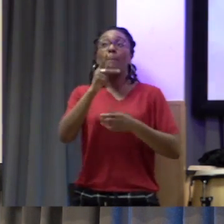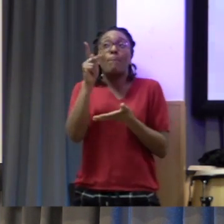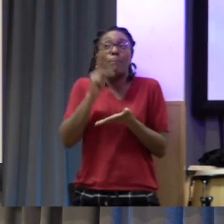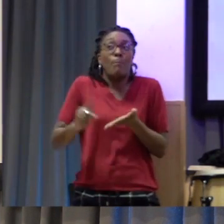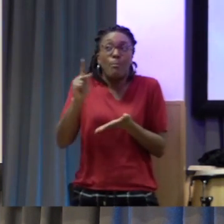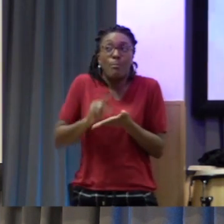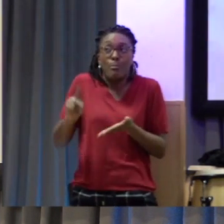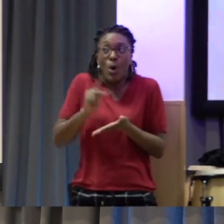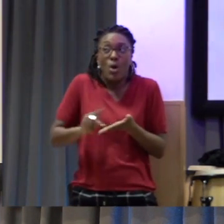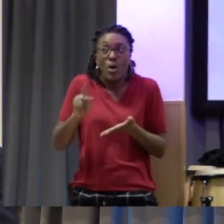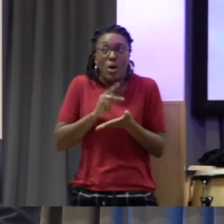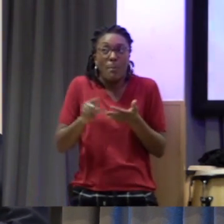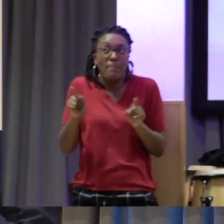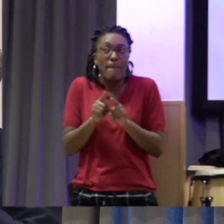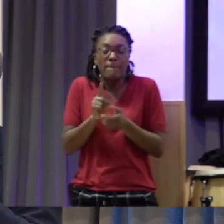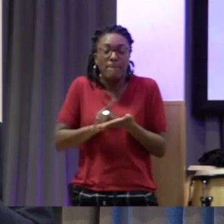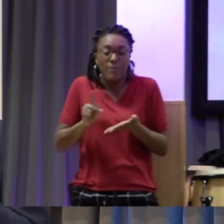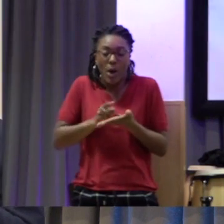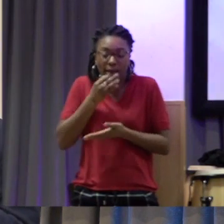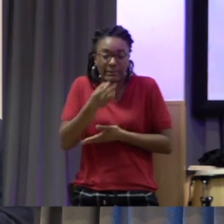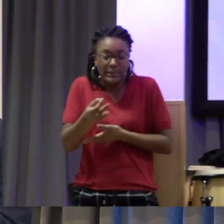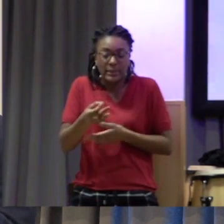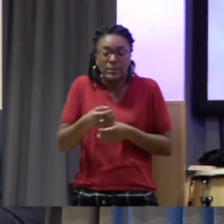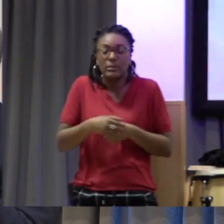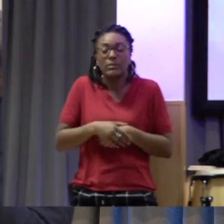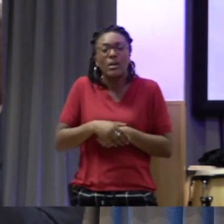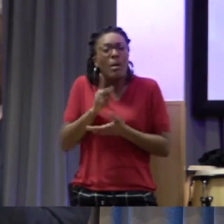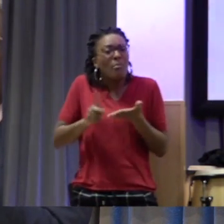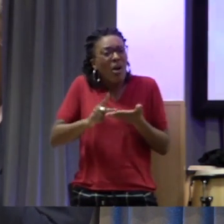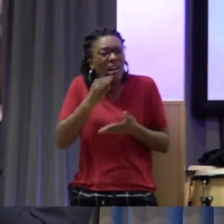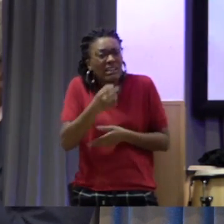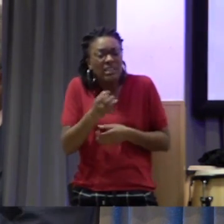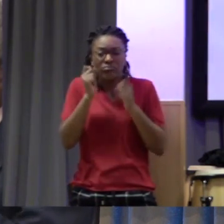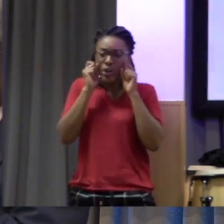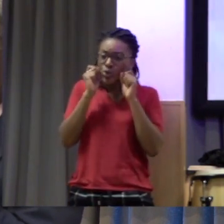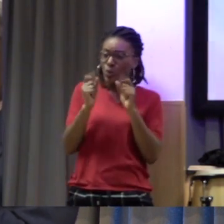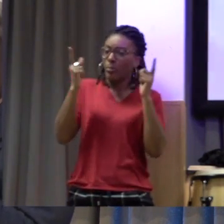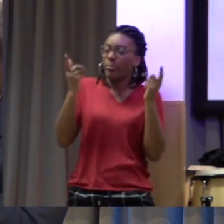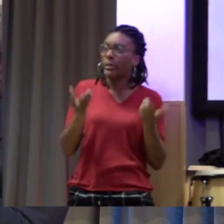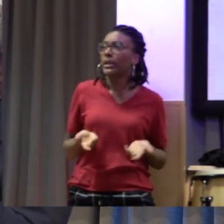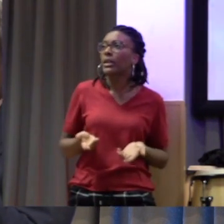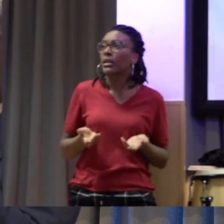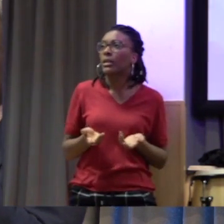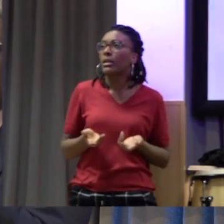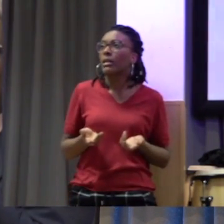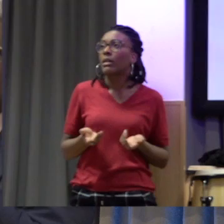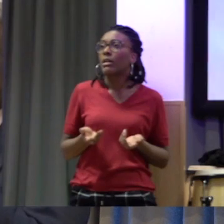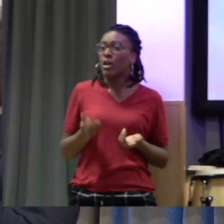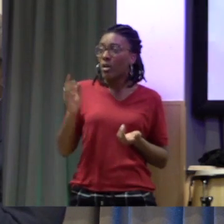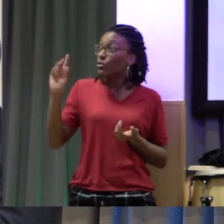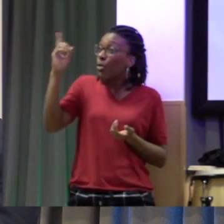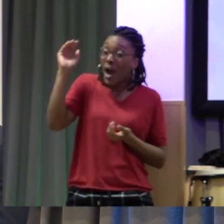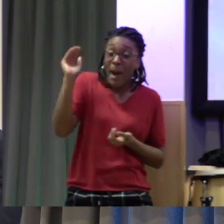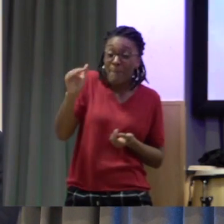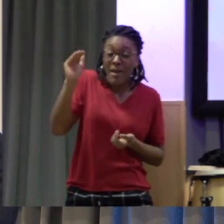sa consternation. Je me tente que vous vous détourniez si promptement de celui qui vous a appelé par